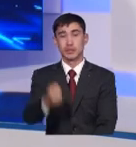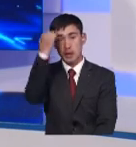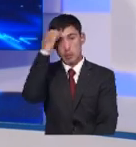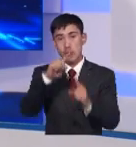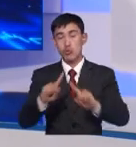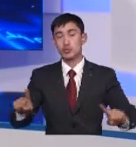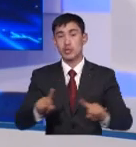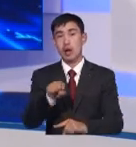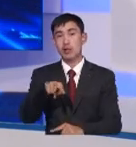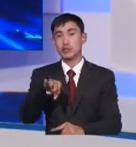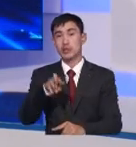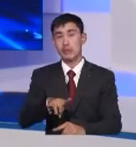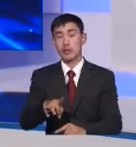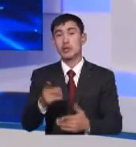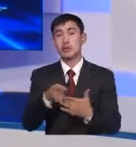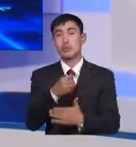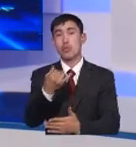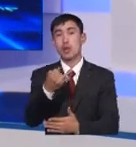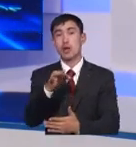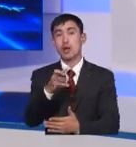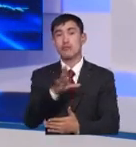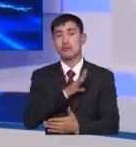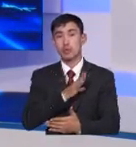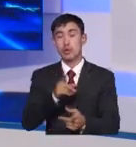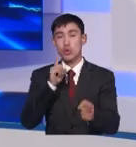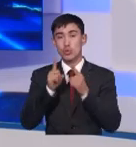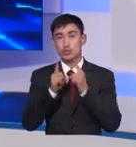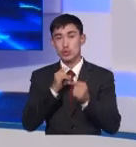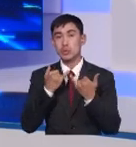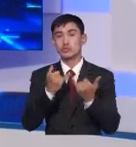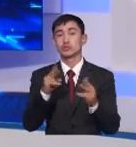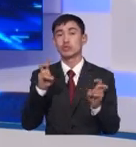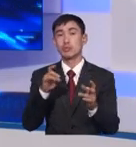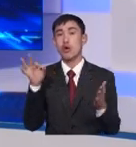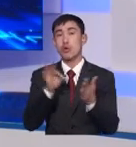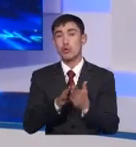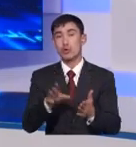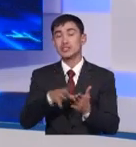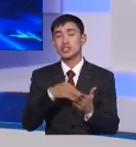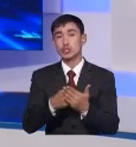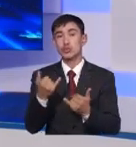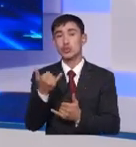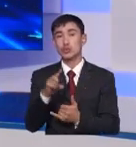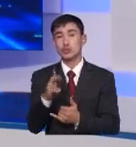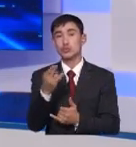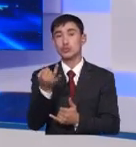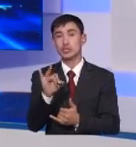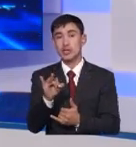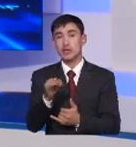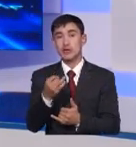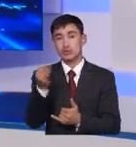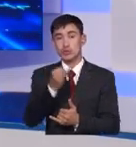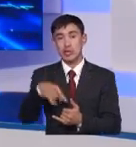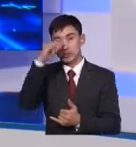В мемориальном музее Алтын-Эмель имени Шохана Уәлиханова состоялся круглый стол, посвященный теме роли и значения Олуса Джучи в